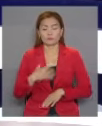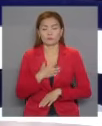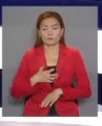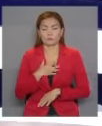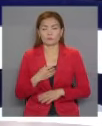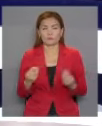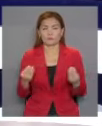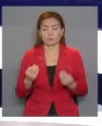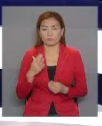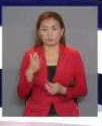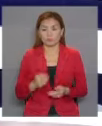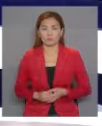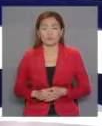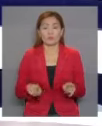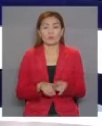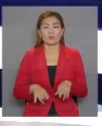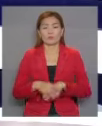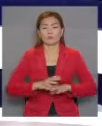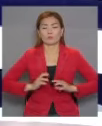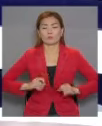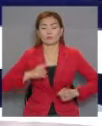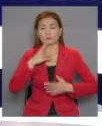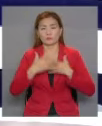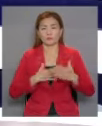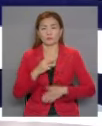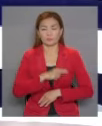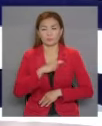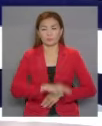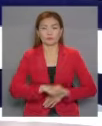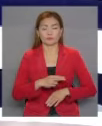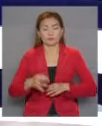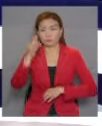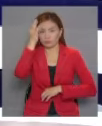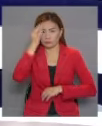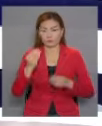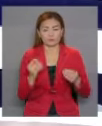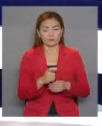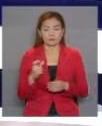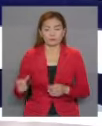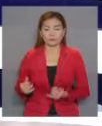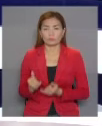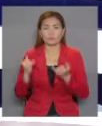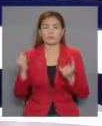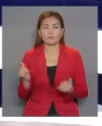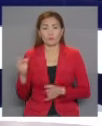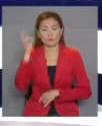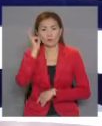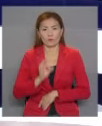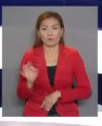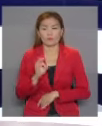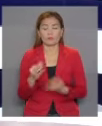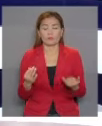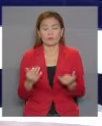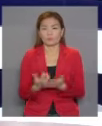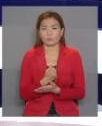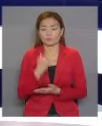елдіктің белгісі. Алайда елдігімізді көрсететін еңбектері ел есінде қалған тұлғаларымызға арналған ескерткіштер қоғамға